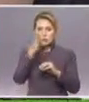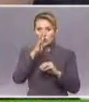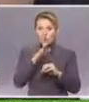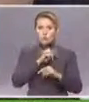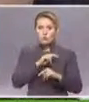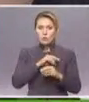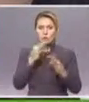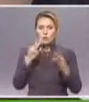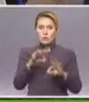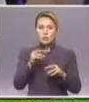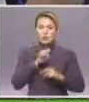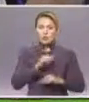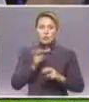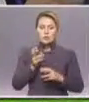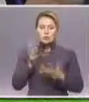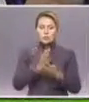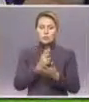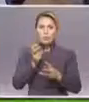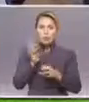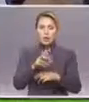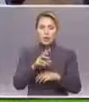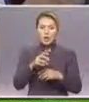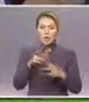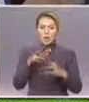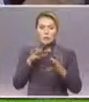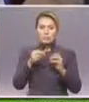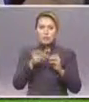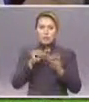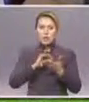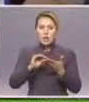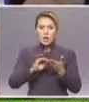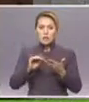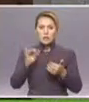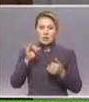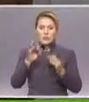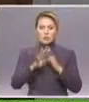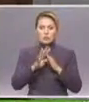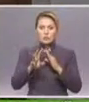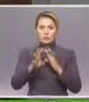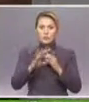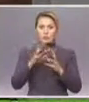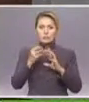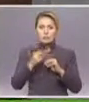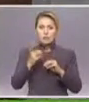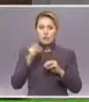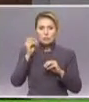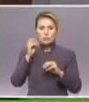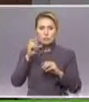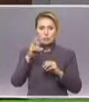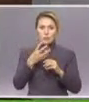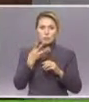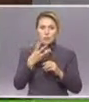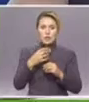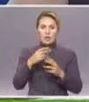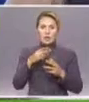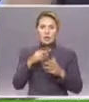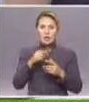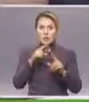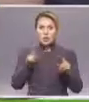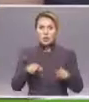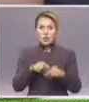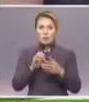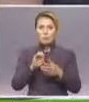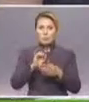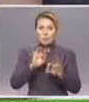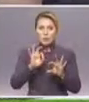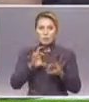жатқан жігіт мұнда жұмыс табуға келген. Аттарын айқара жазып, стол басына тізілген кәсіпорын өкілдерінің біріне бірнеше түйіндемесін тастады. Бұған